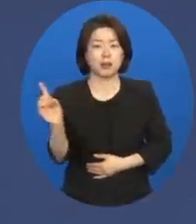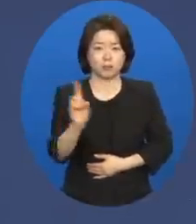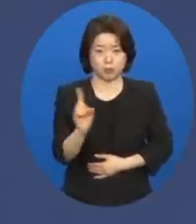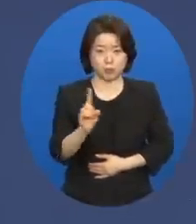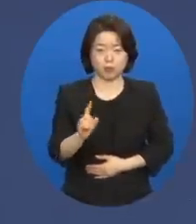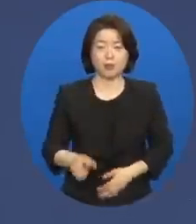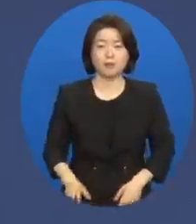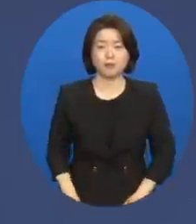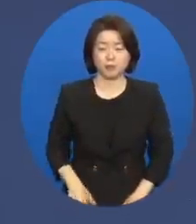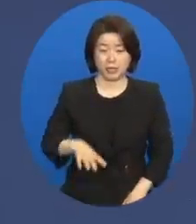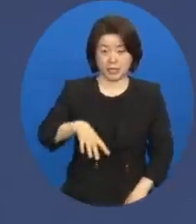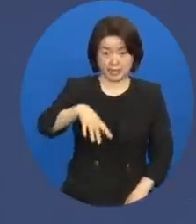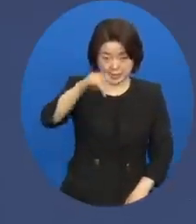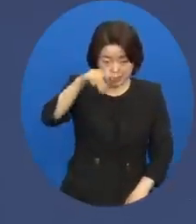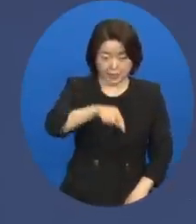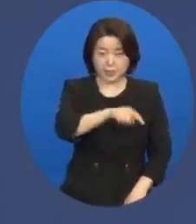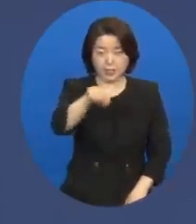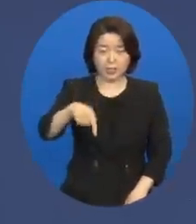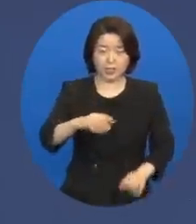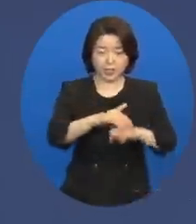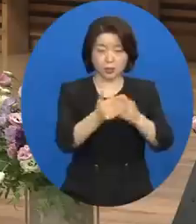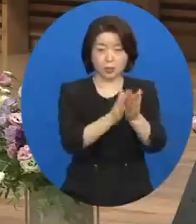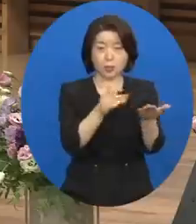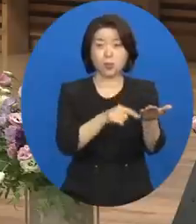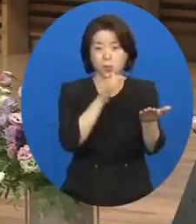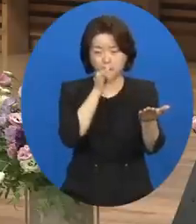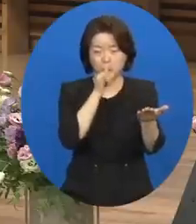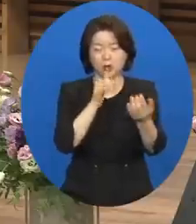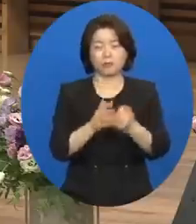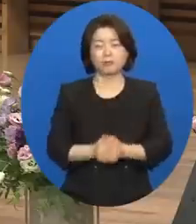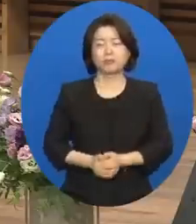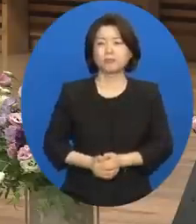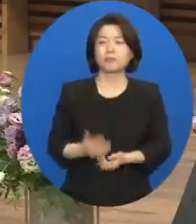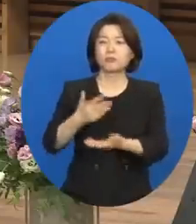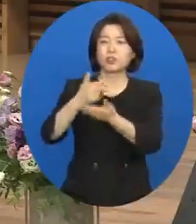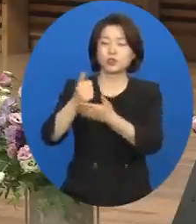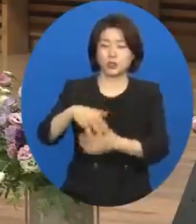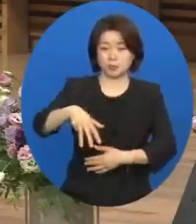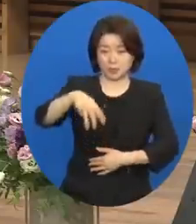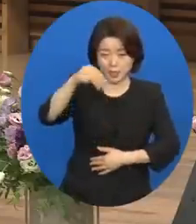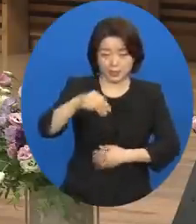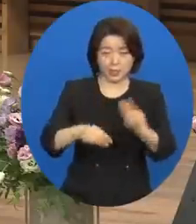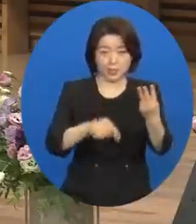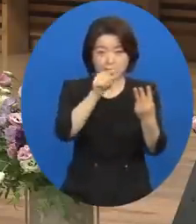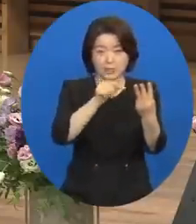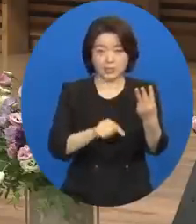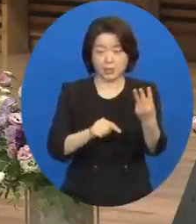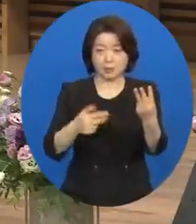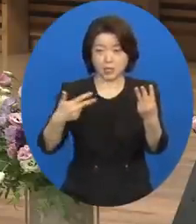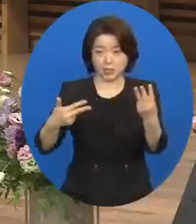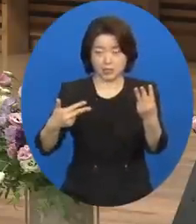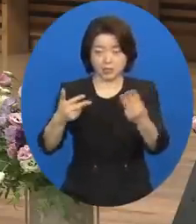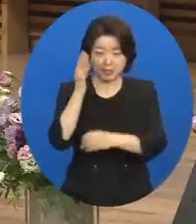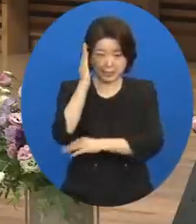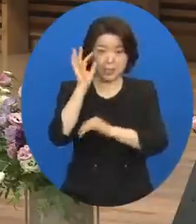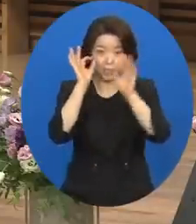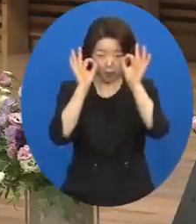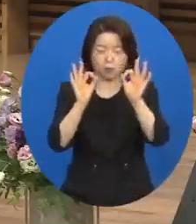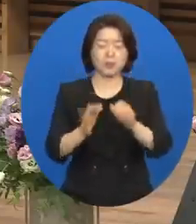물으신 말이 창세기에 우리에게 나와 있잖아요. 주님께서 창세기 3장 그 7절 이하 이렇게